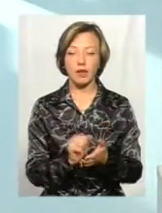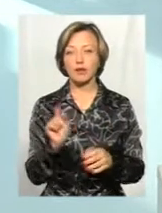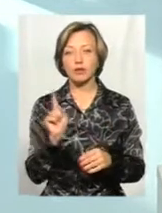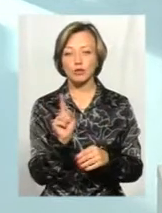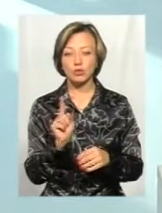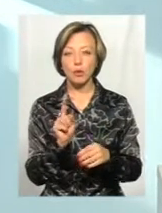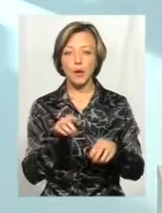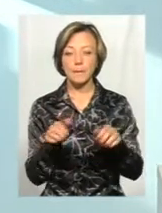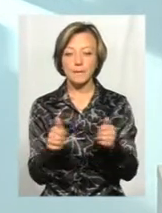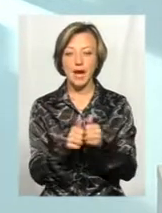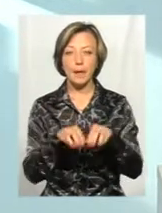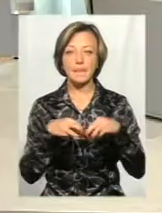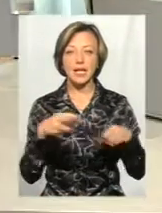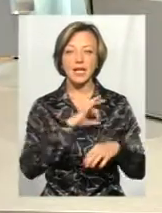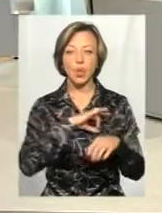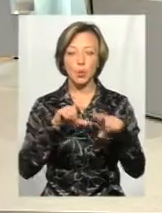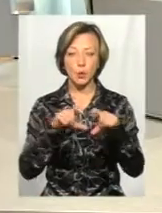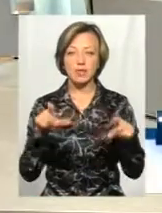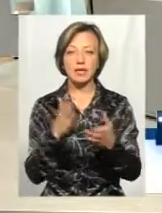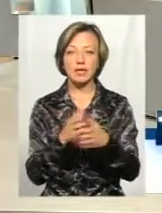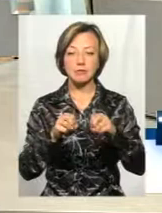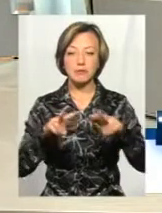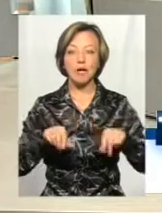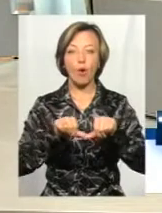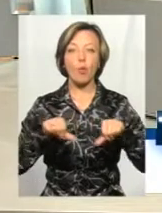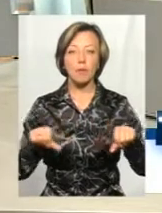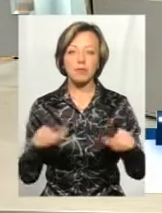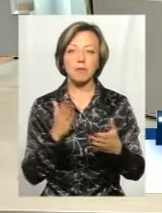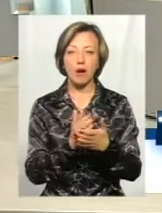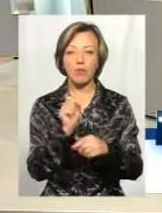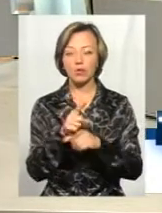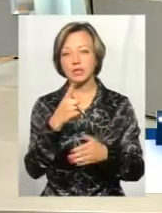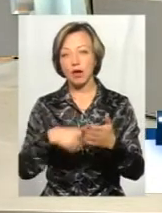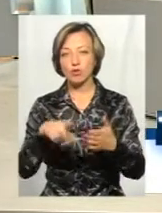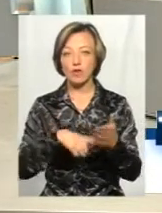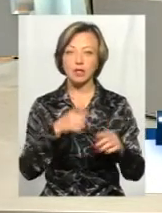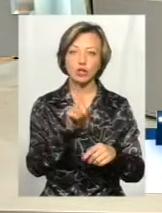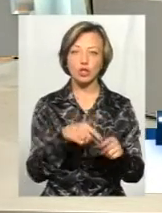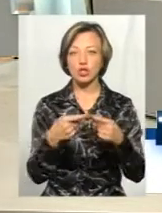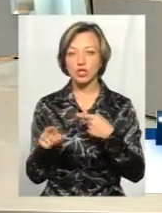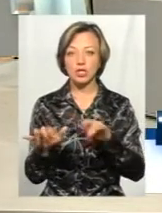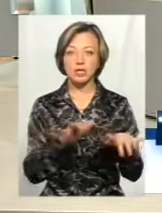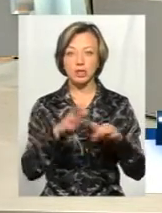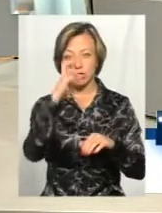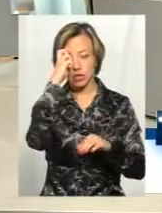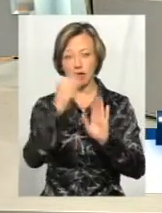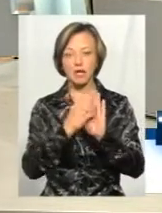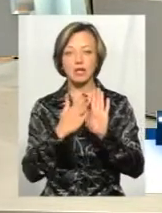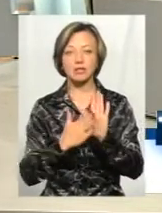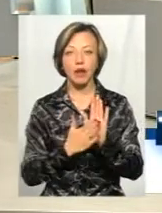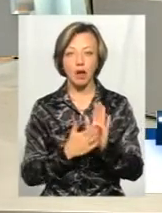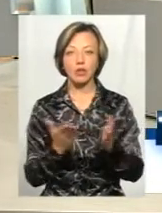що при Мін'юсті діє спеціальна комісія, яка має повноваження скасувати ті чи інші дії державних реєстраторів,